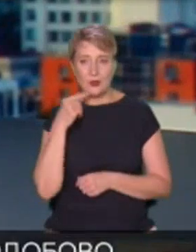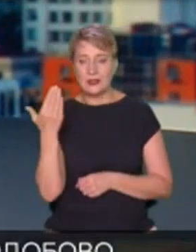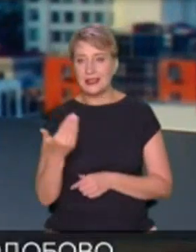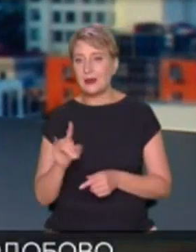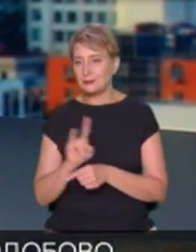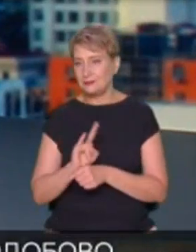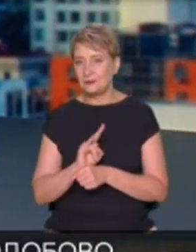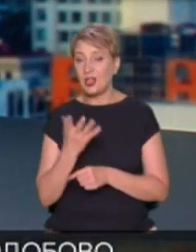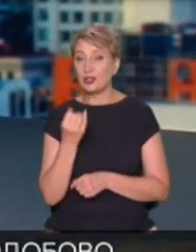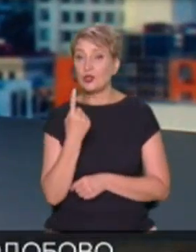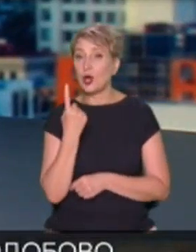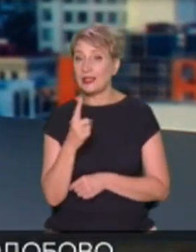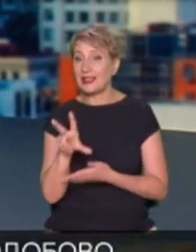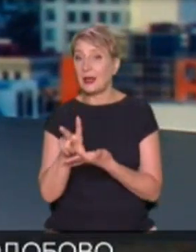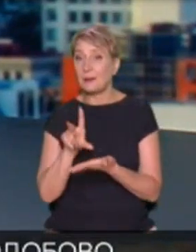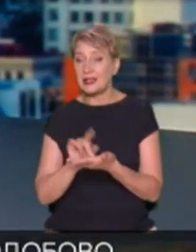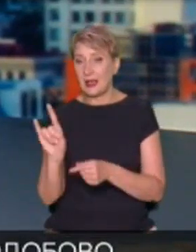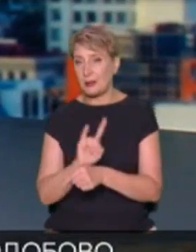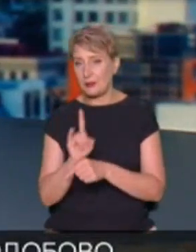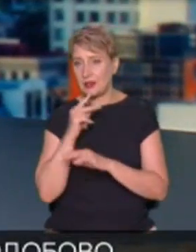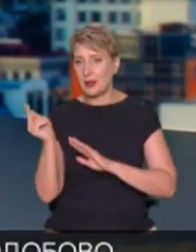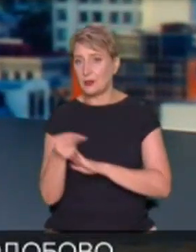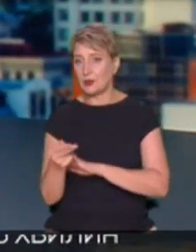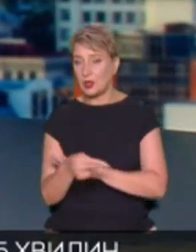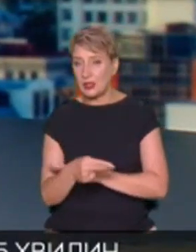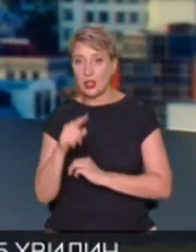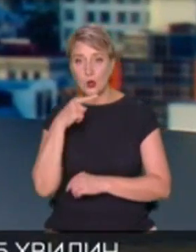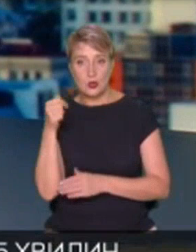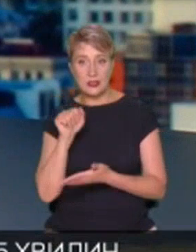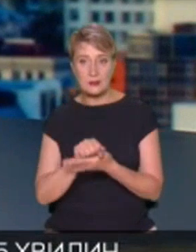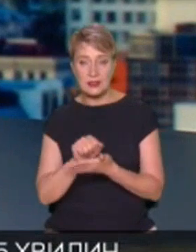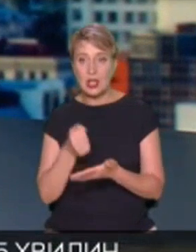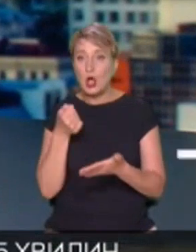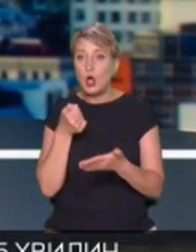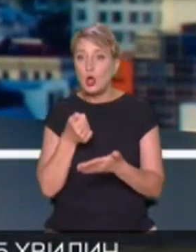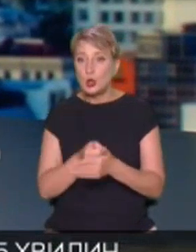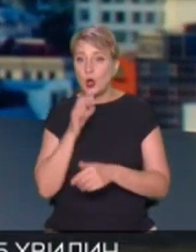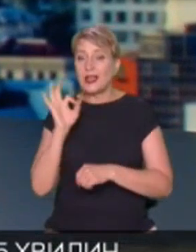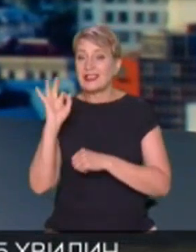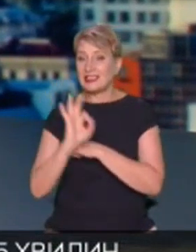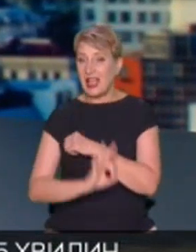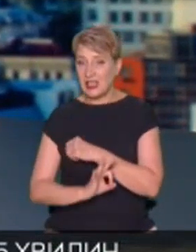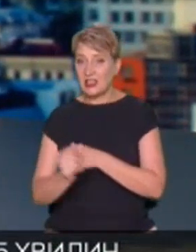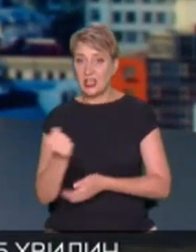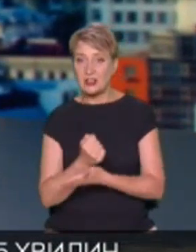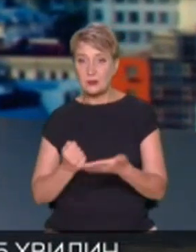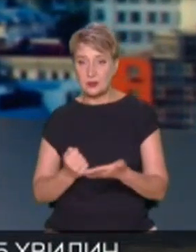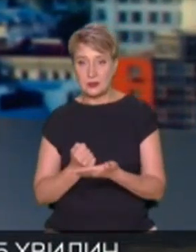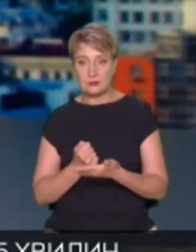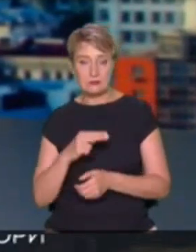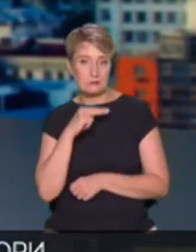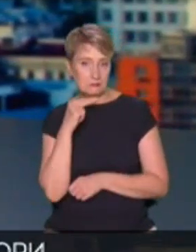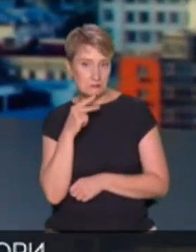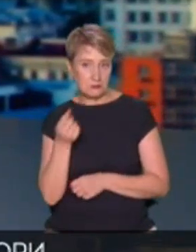Ну і ще на один приклад брехливої пропаганди російської ЗМІ щодо західної зброї звернули увагу фахівці Conflict